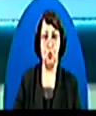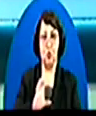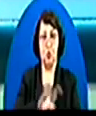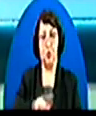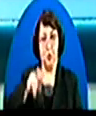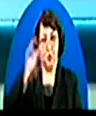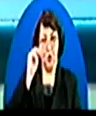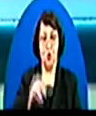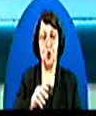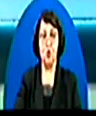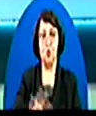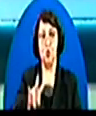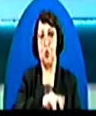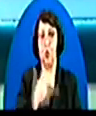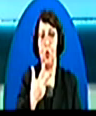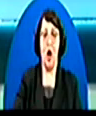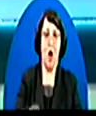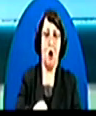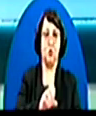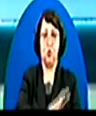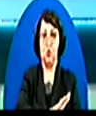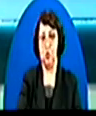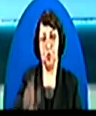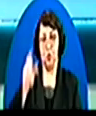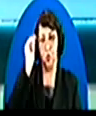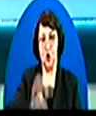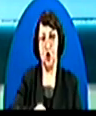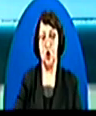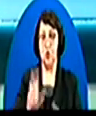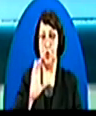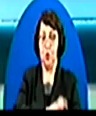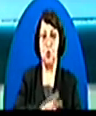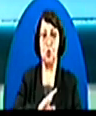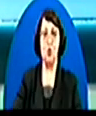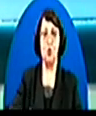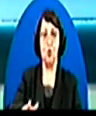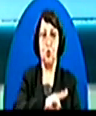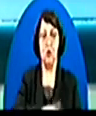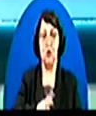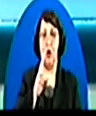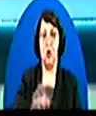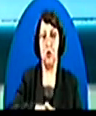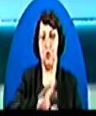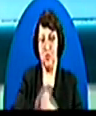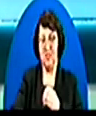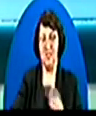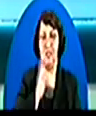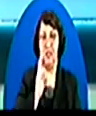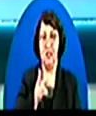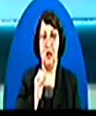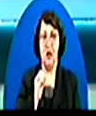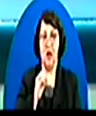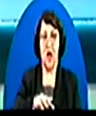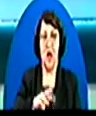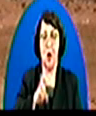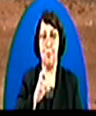бүсийн 3 аймгийн хүүхдүүд суралцах юм байна. Шинэ сургууль зүүн бүсэд Кембрижийн хөтөлбөр хэрэгжүүлэх гол төлөв байх юм а.